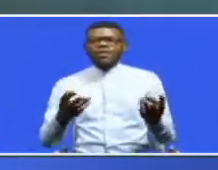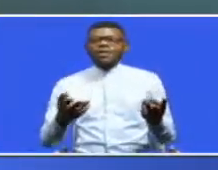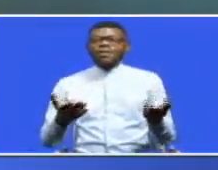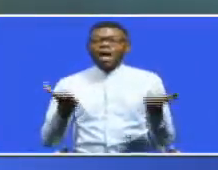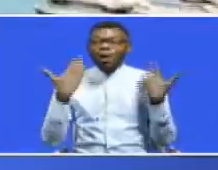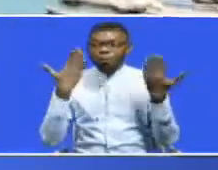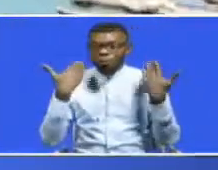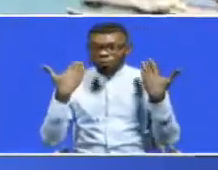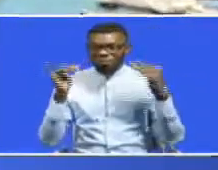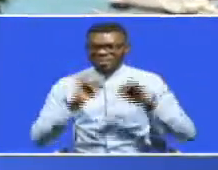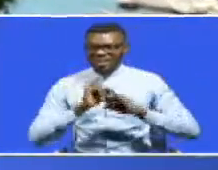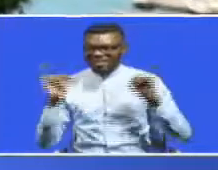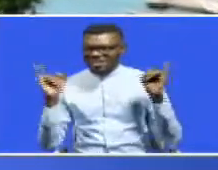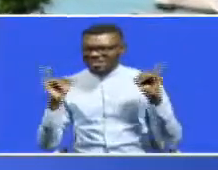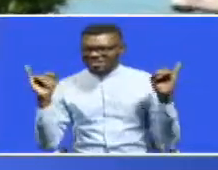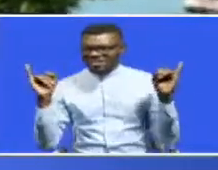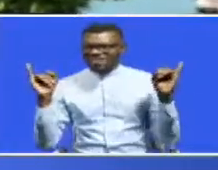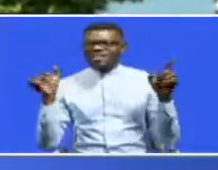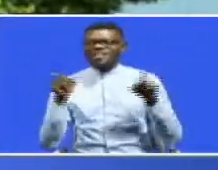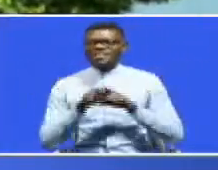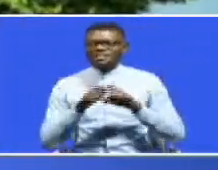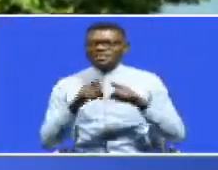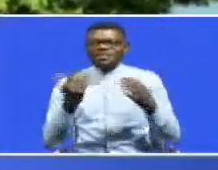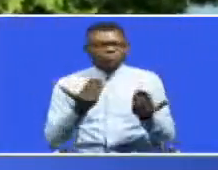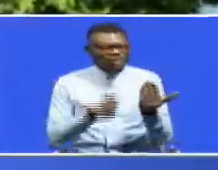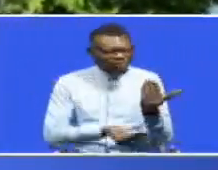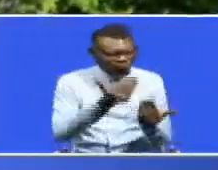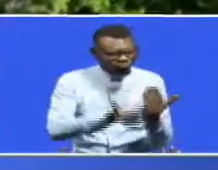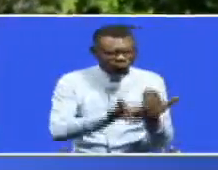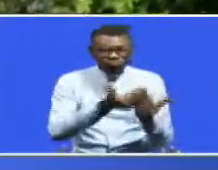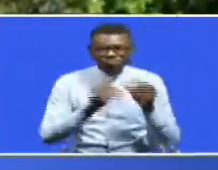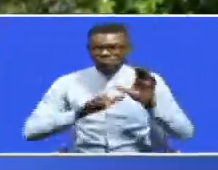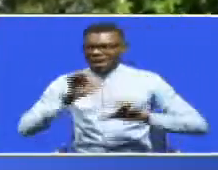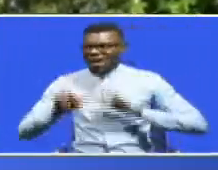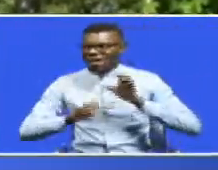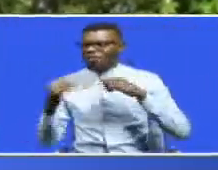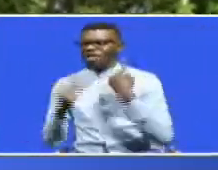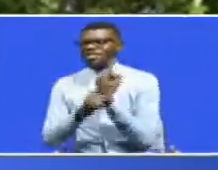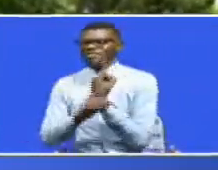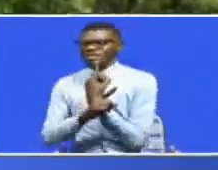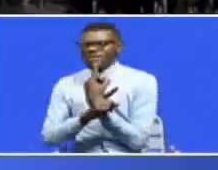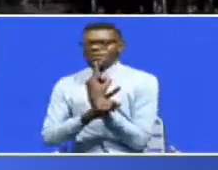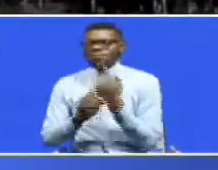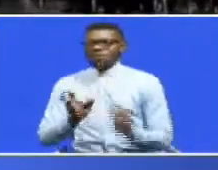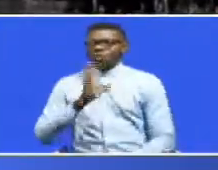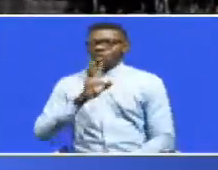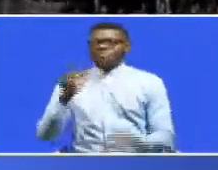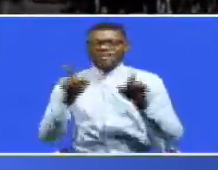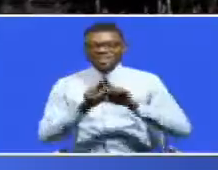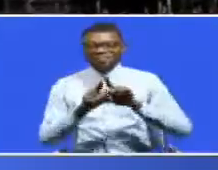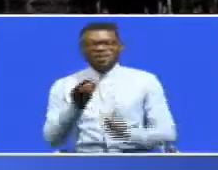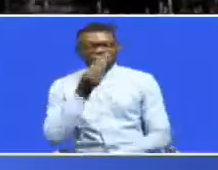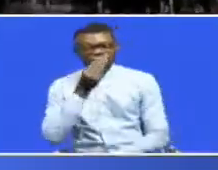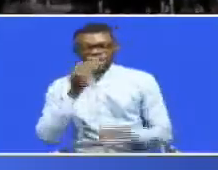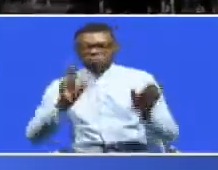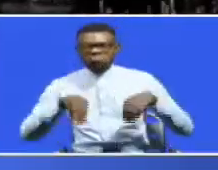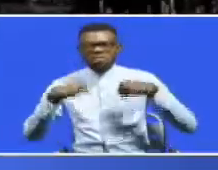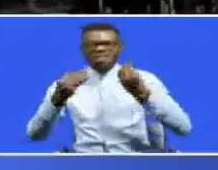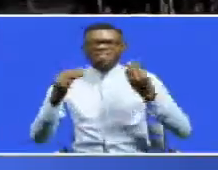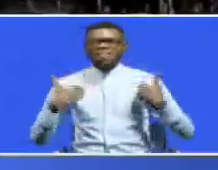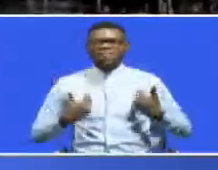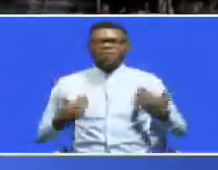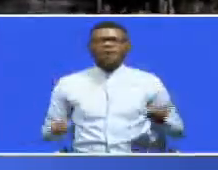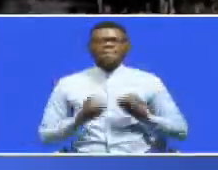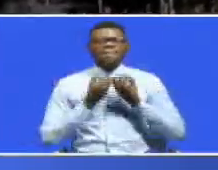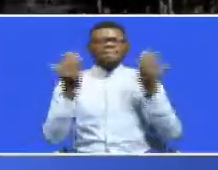ya carbon, hutoa sehemu muhimu ya kulea vizazi vya wanyama tofauti baharini na hutoa lishe kwa milioni ya wanadamu